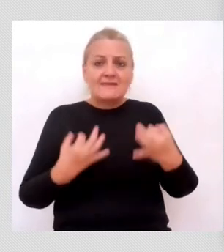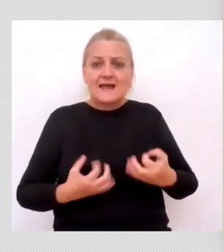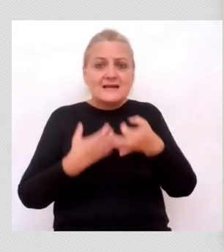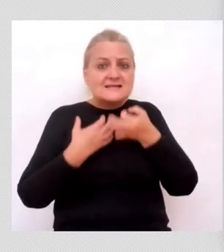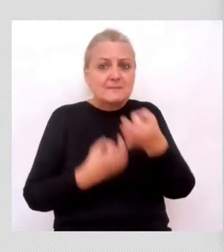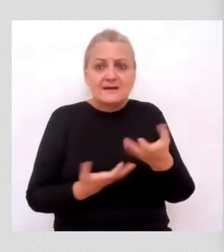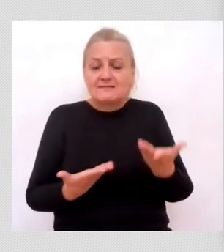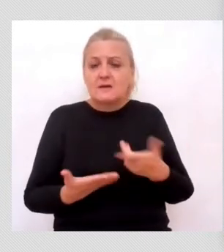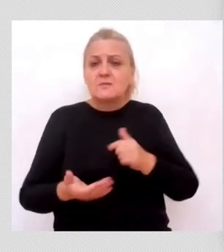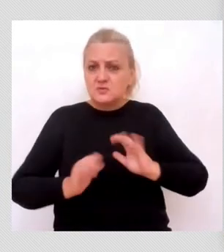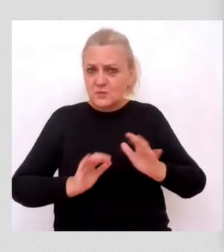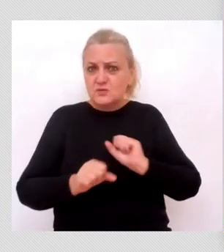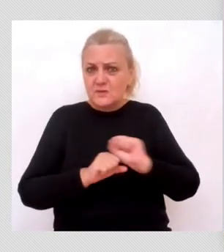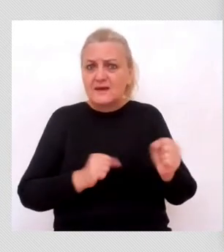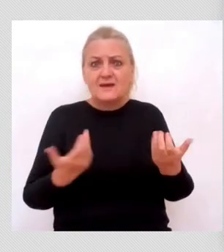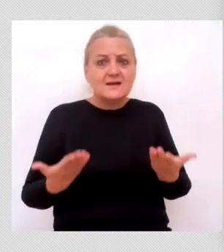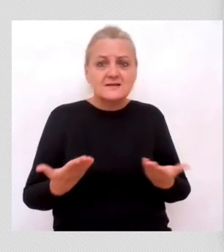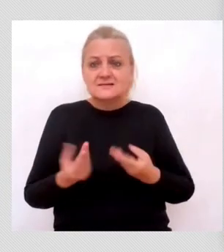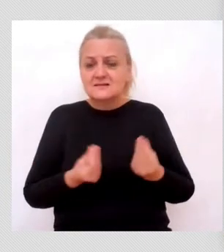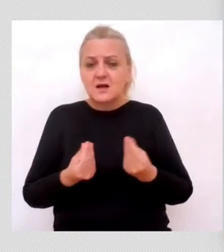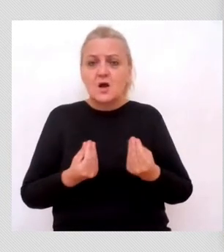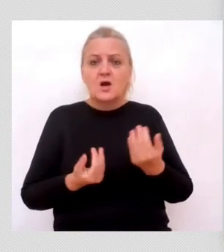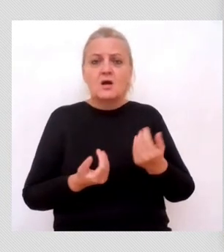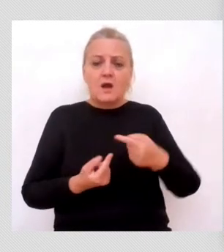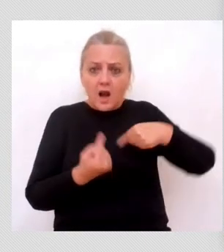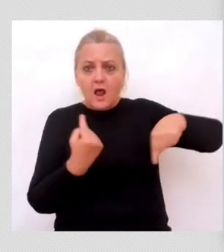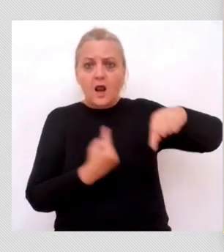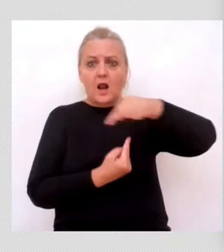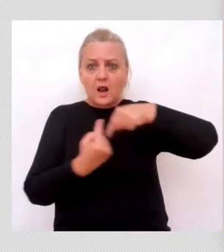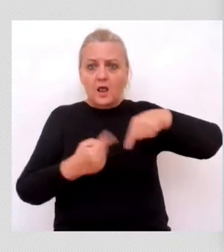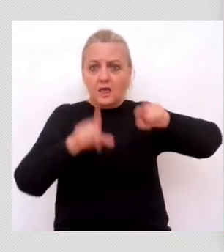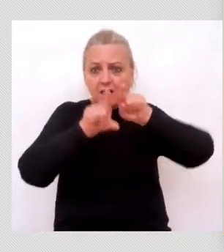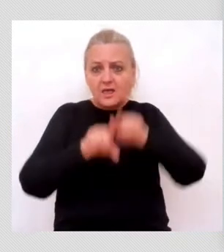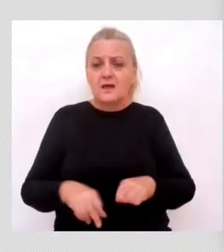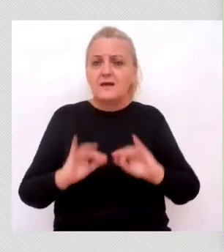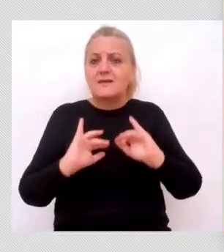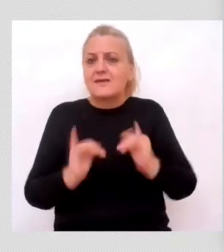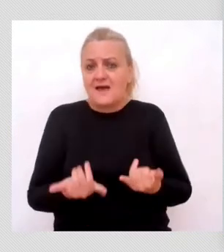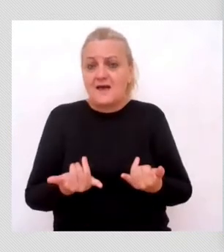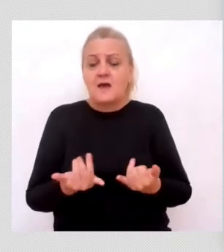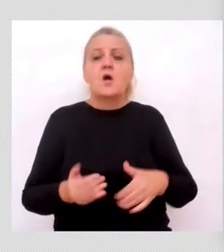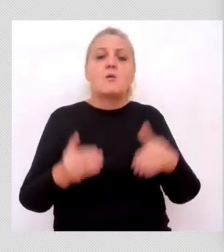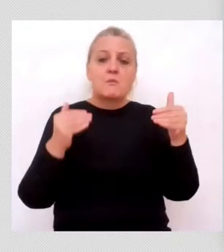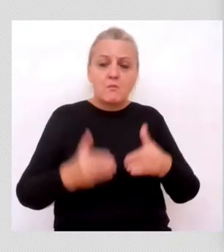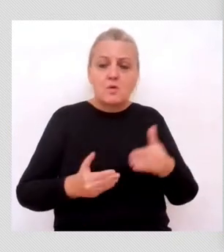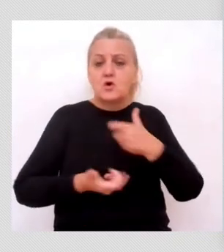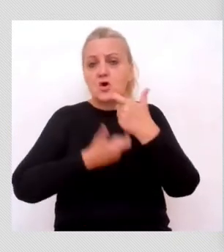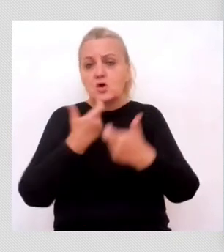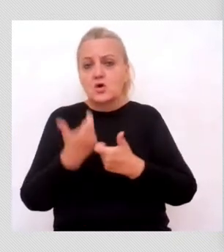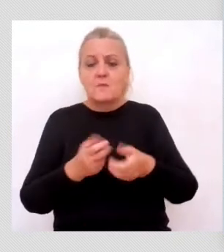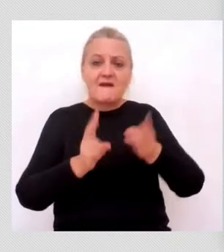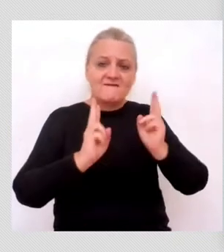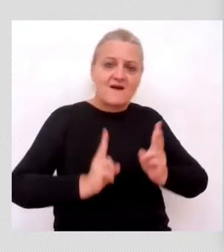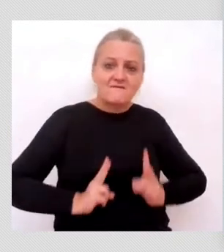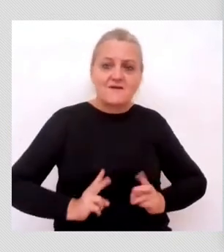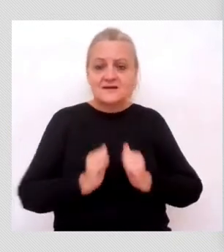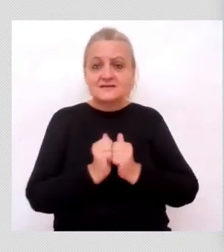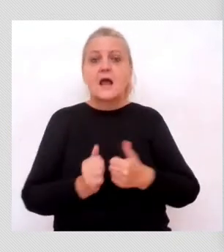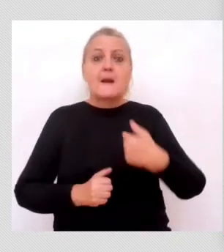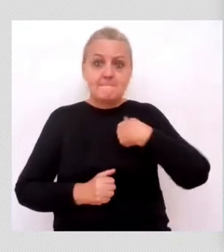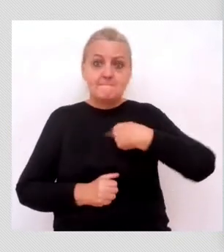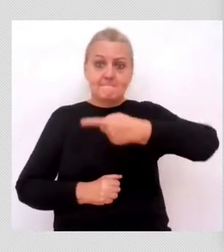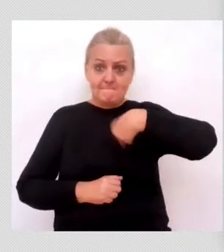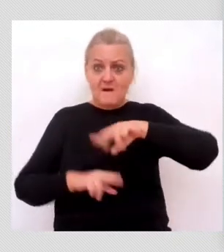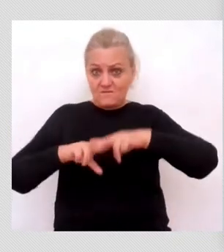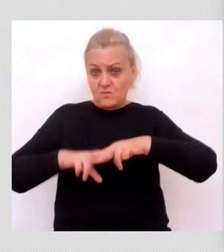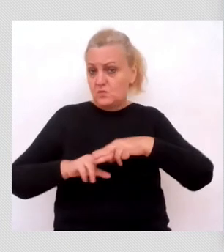jest jakiś sposób, żeby wyjść z błędnego koła? No, można robić bardzo wiele konkretnych rzeczy. My w fundacji też robiliśmy